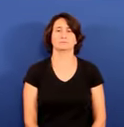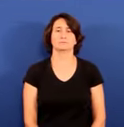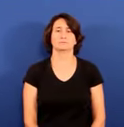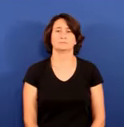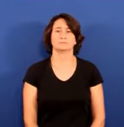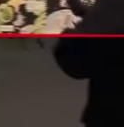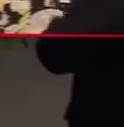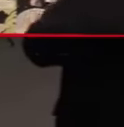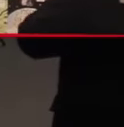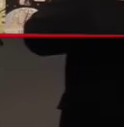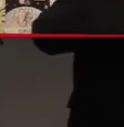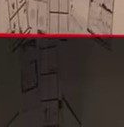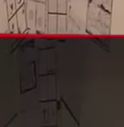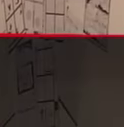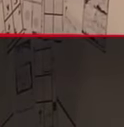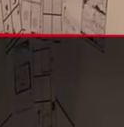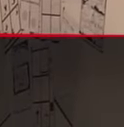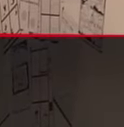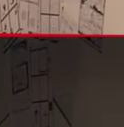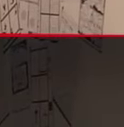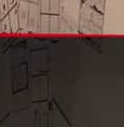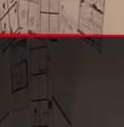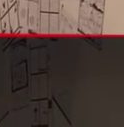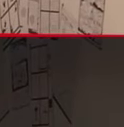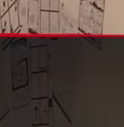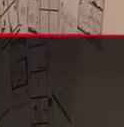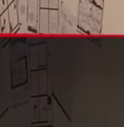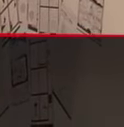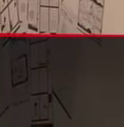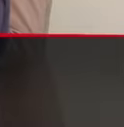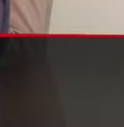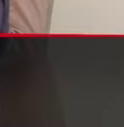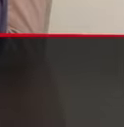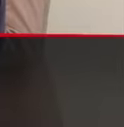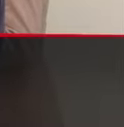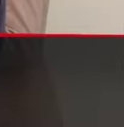direla sektore guztientzat eta hauetan funtseskoa dela sormenari,